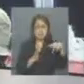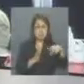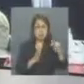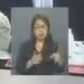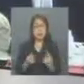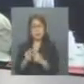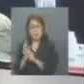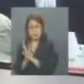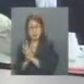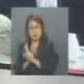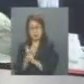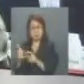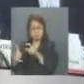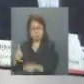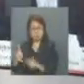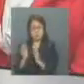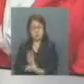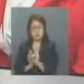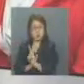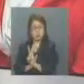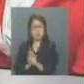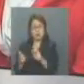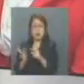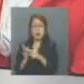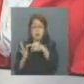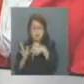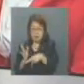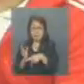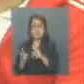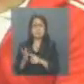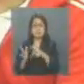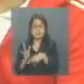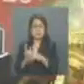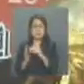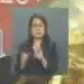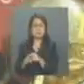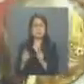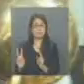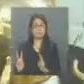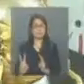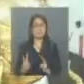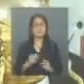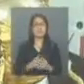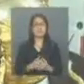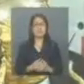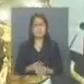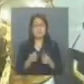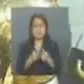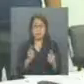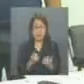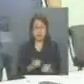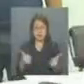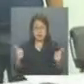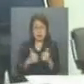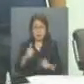คะจะส่ง2คู่ศูนย์หน้าตัวหลักก็คือแฟรงค์อาชิมปงลงคู่กับแฟรงค์โอวันซ่าค่ะไทยคม FA ครับรอบชิงชนะ